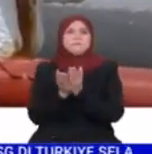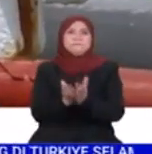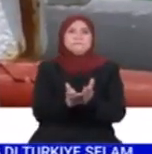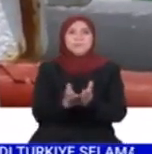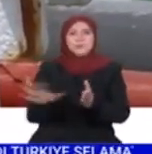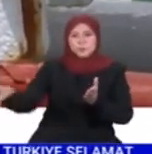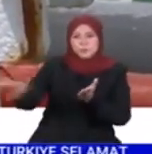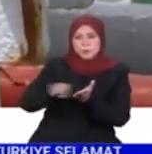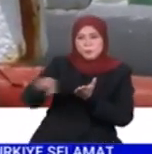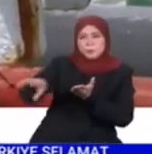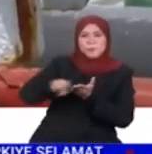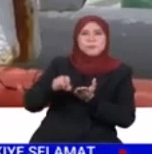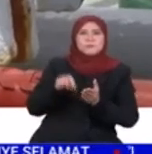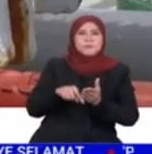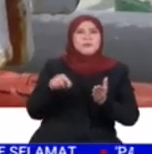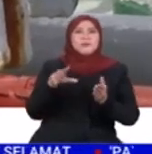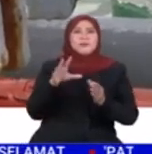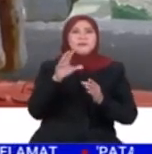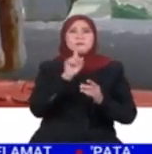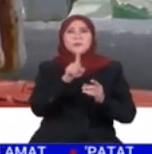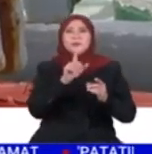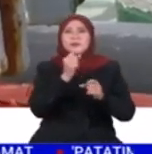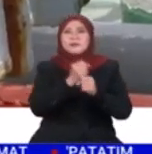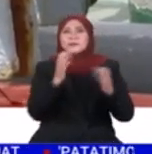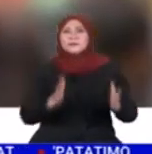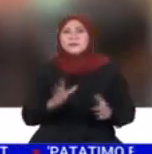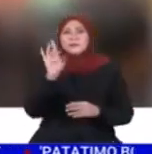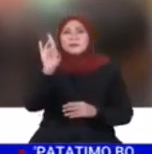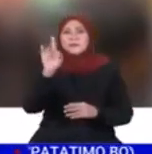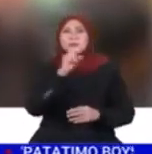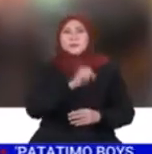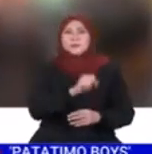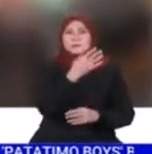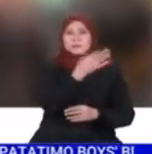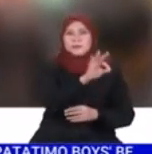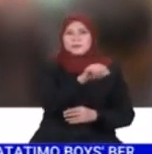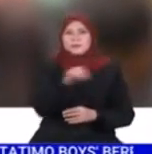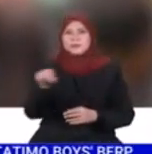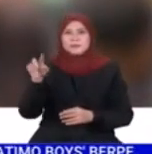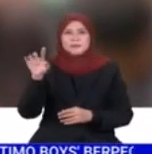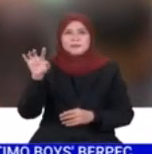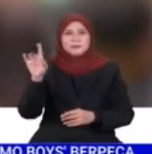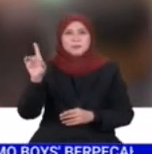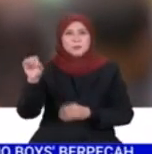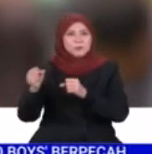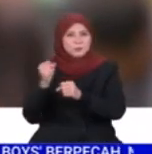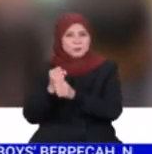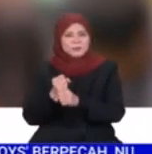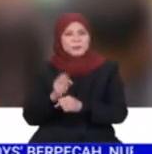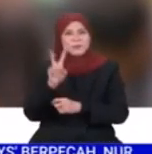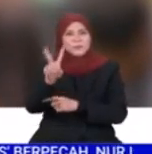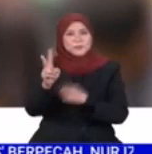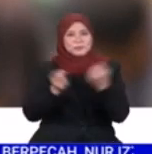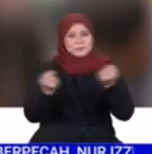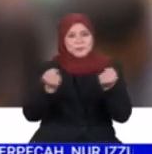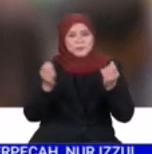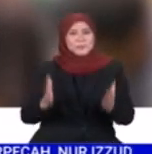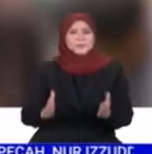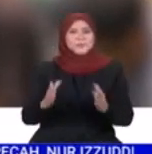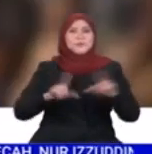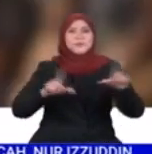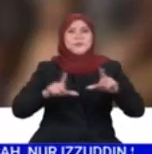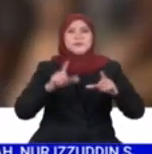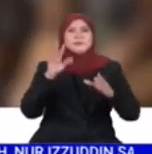yang mendaftar itu dikendalikan 8 Wage Indonesia berusia 19 hingga 60 tahun turut ditahan 2 pemanduri tangki